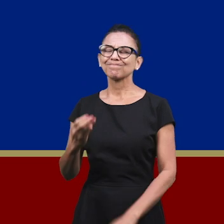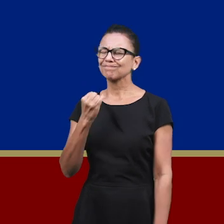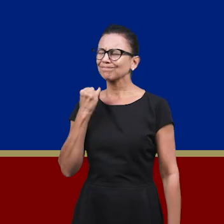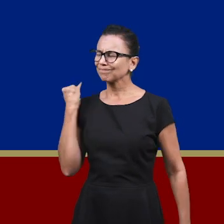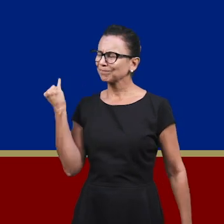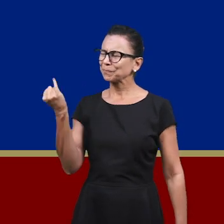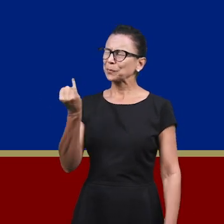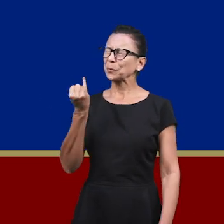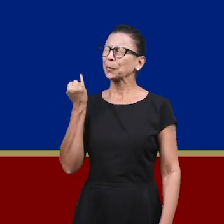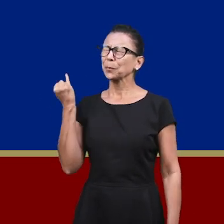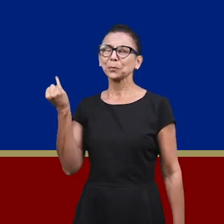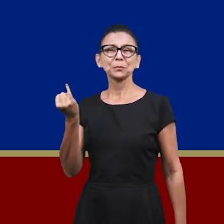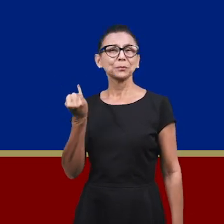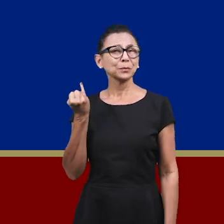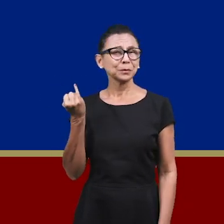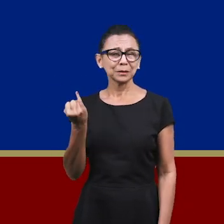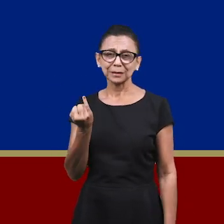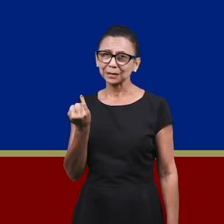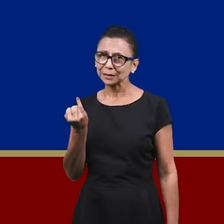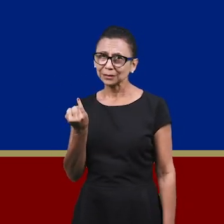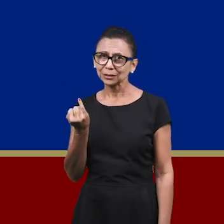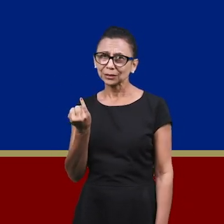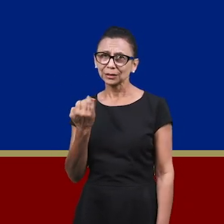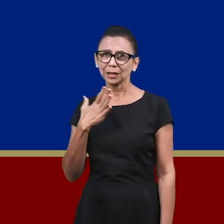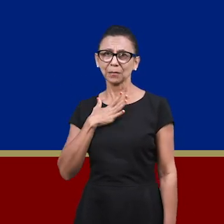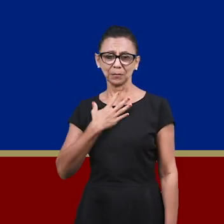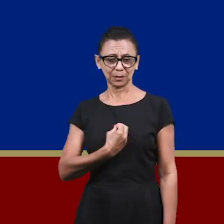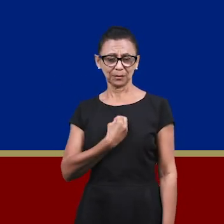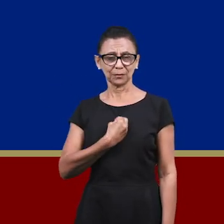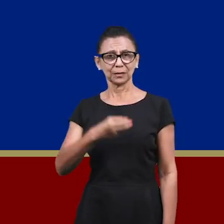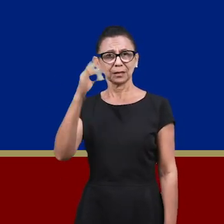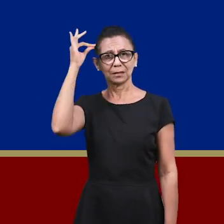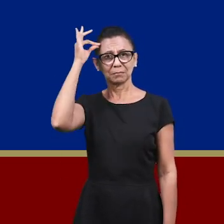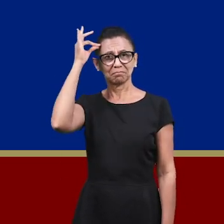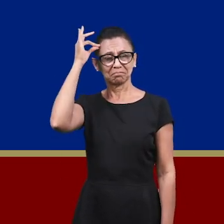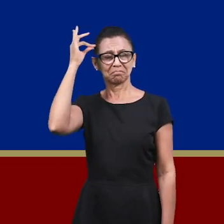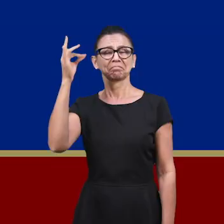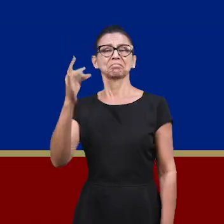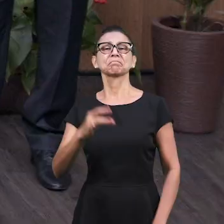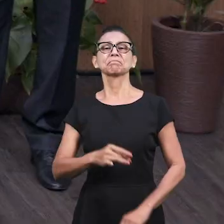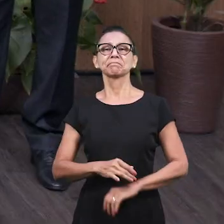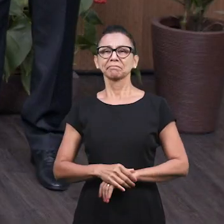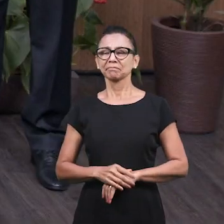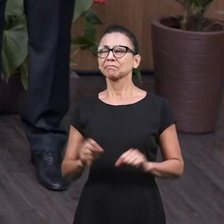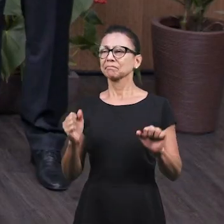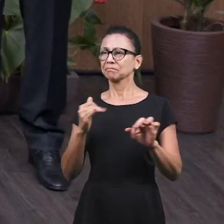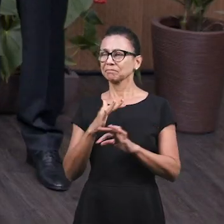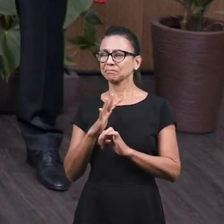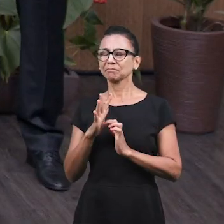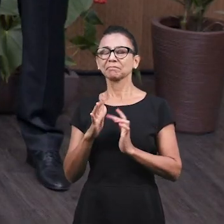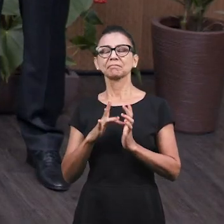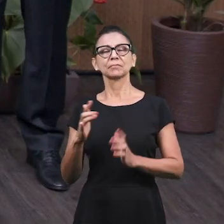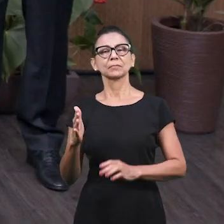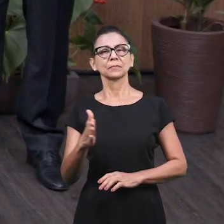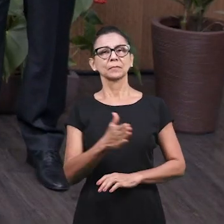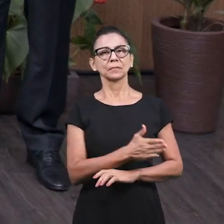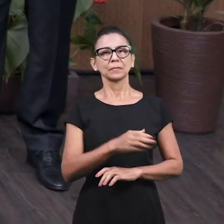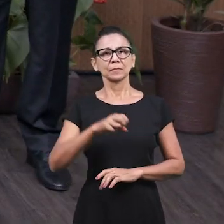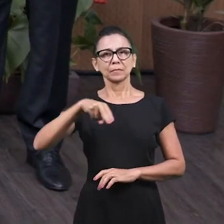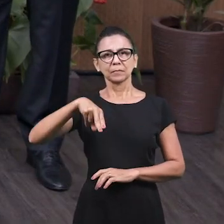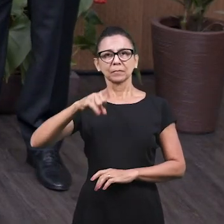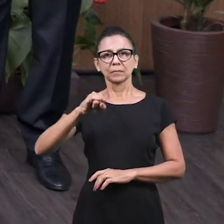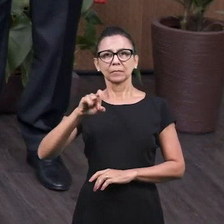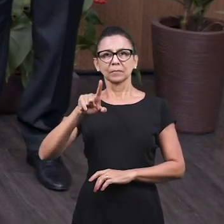Евангелие, является весьма важной для моей духовной жизни. Слава Иисусу!